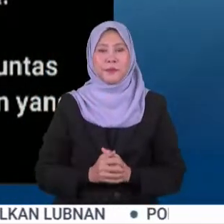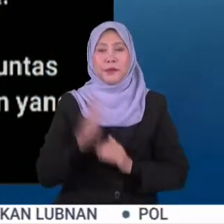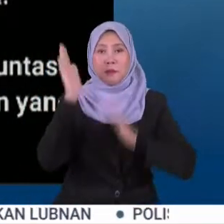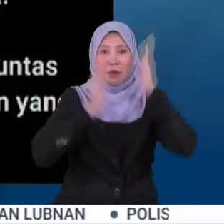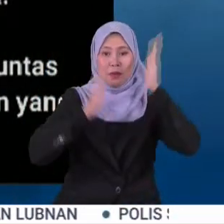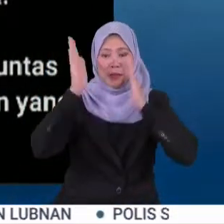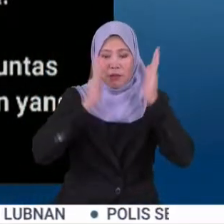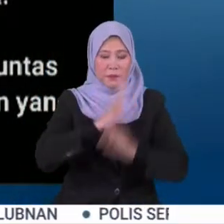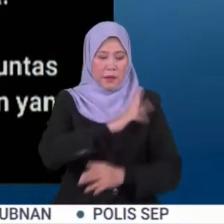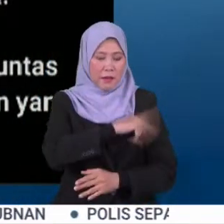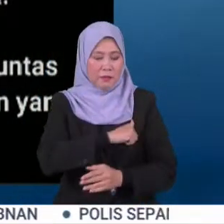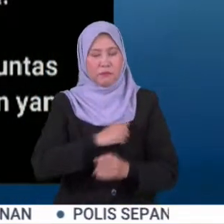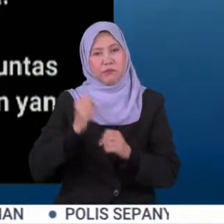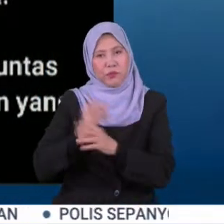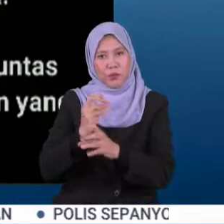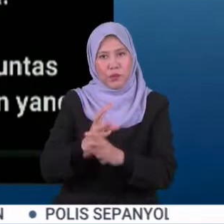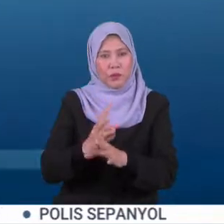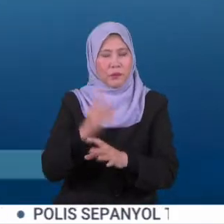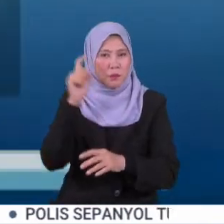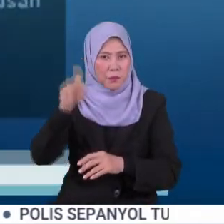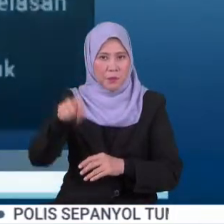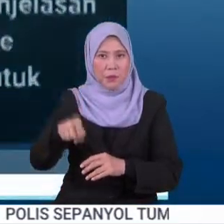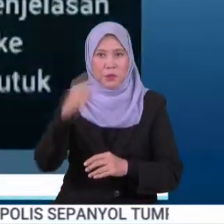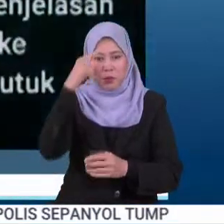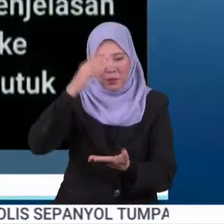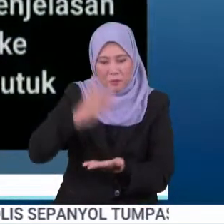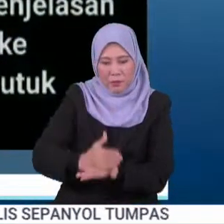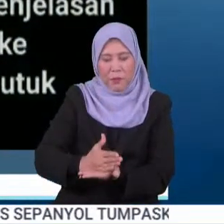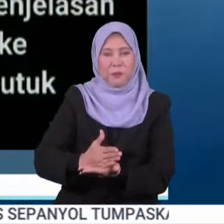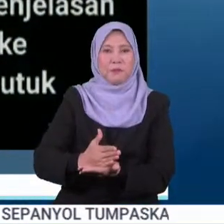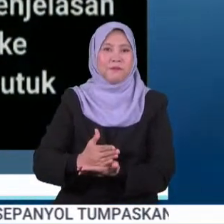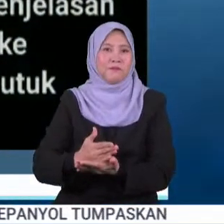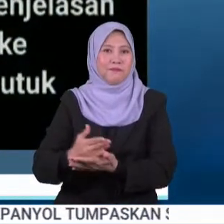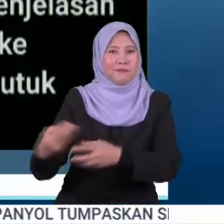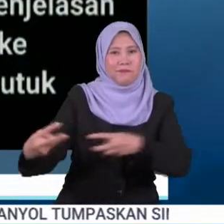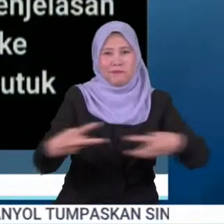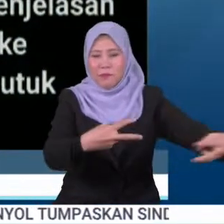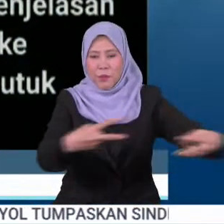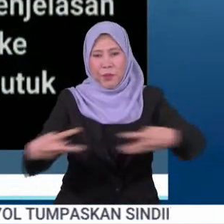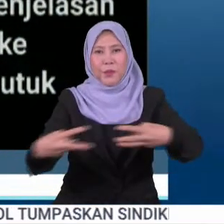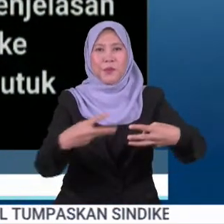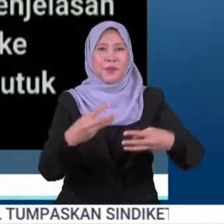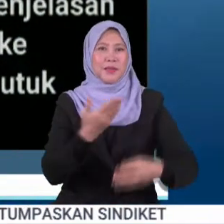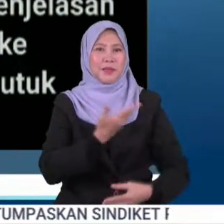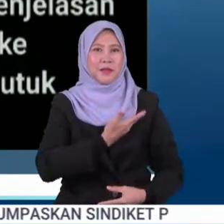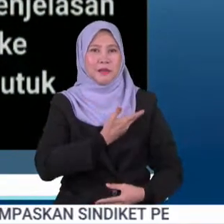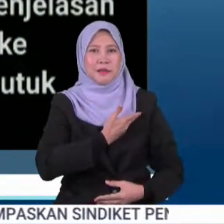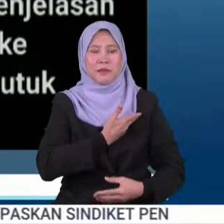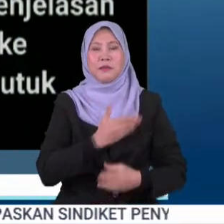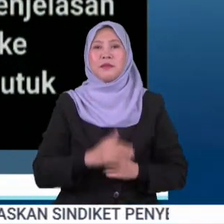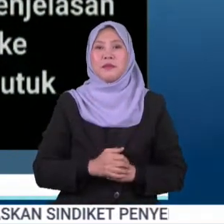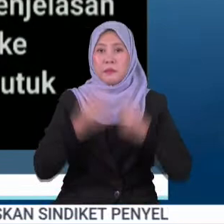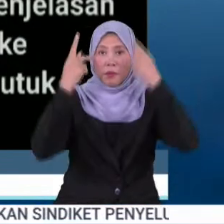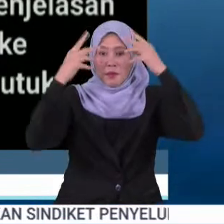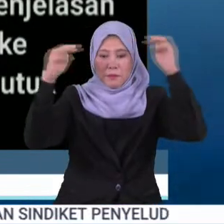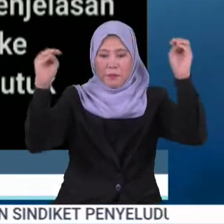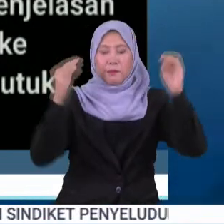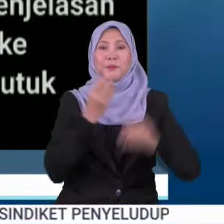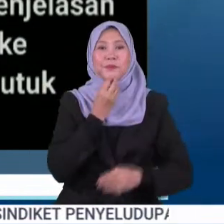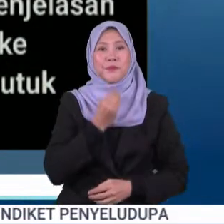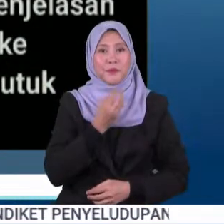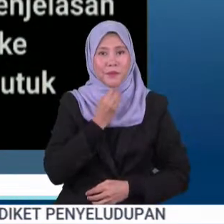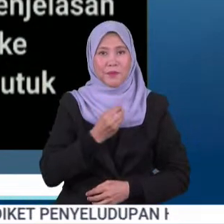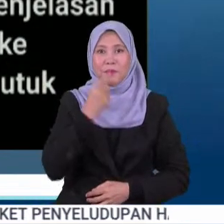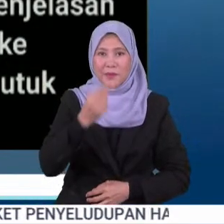Malaysia dan Palestin sepakat usaha tuntas perlu bagi menghentikan sebarang bentuk keganasan di Gaza ketika ini. Perdana Menteri Datuk Seri Anwar